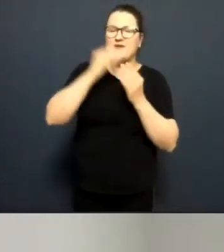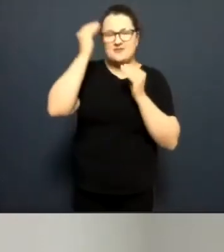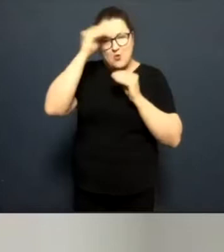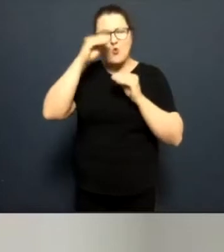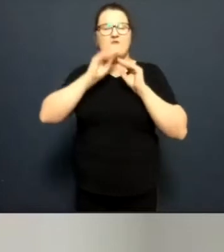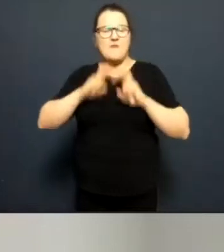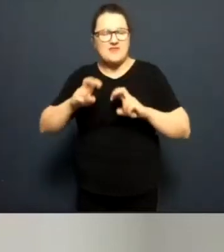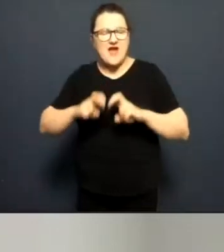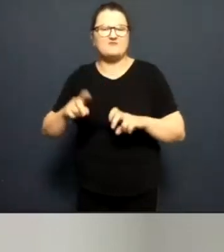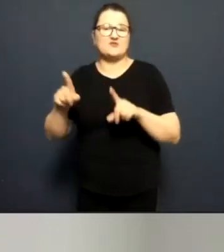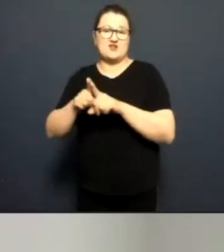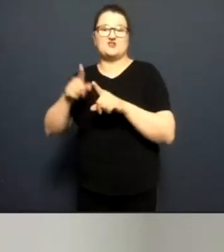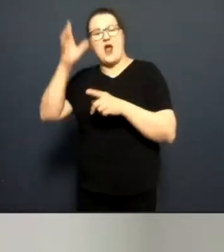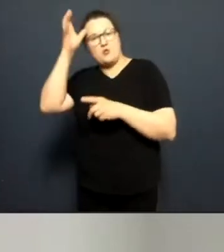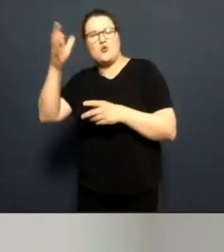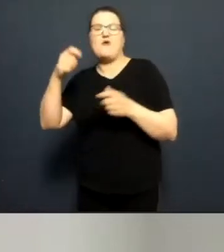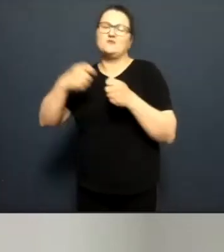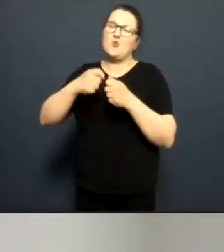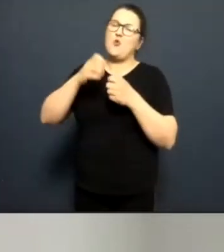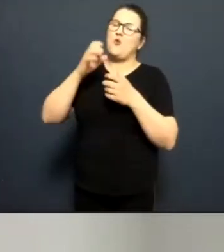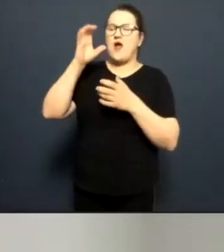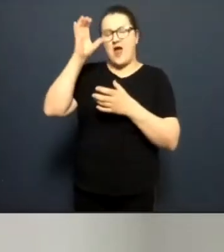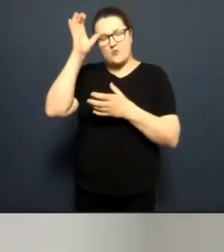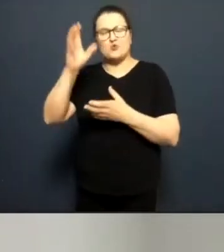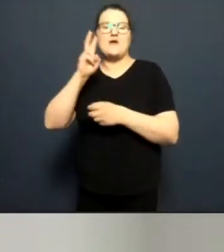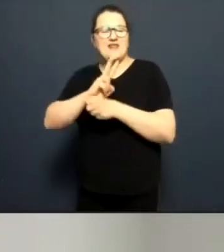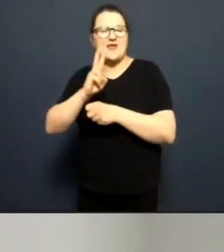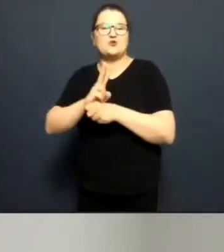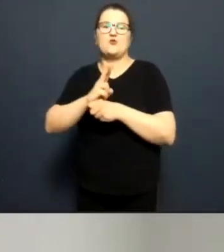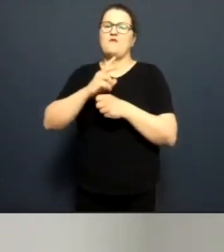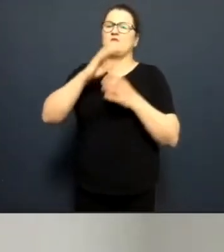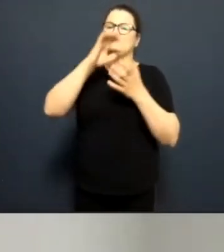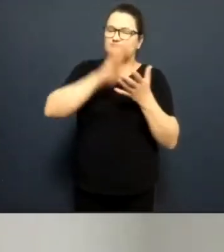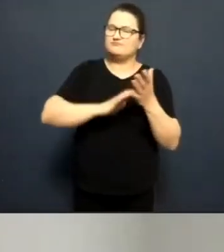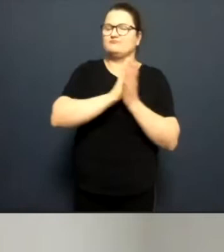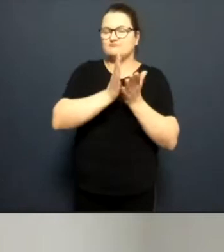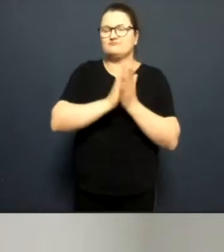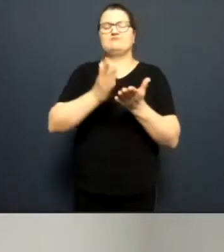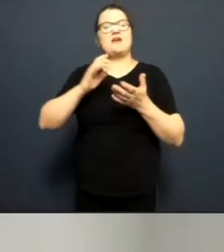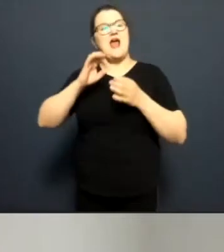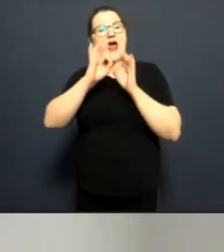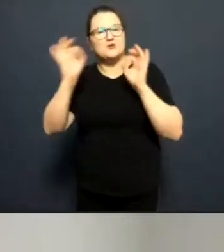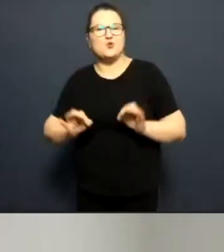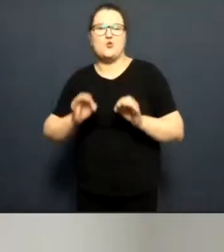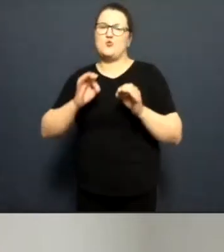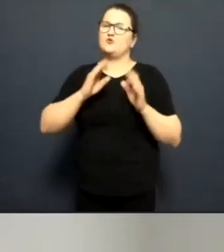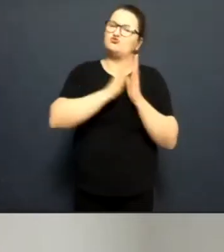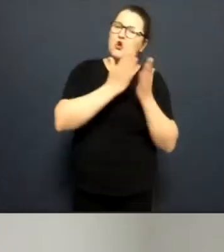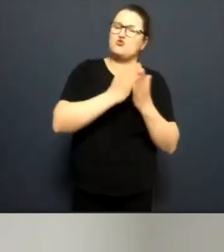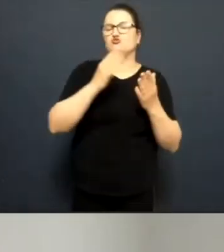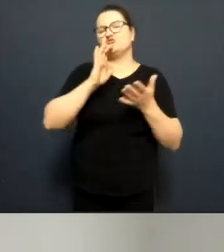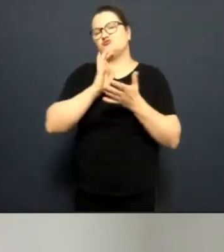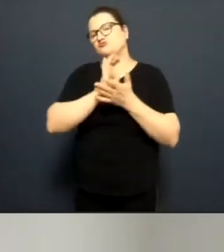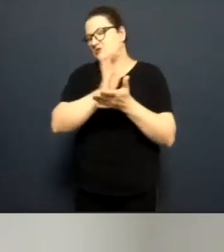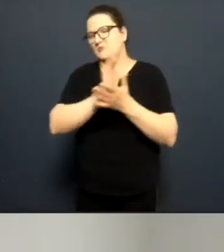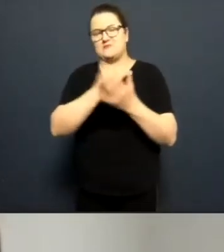współautorką oraz redaktorką monografii, artykułów w książkach i czasopismach polskich oraz zagranicznych.